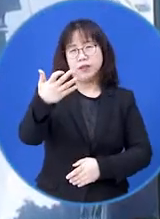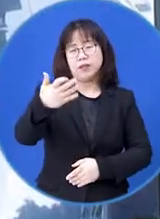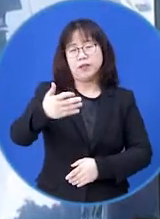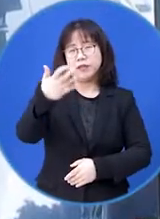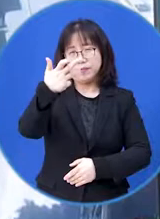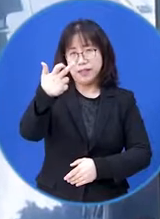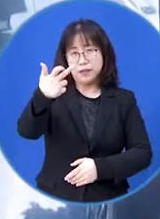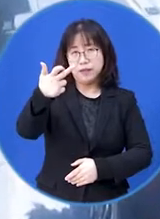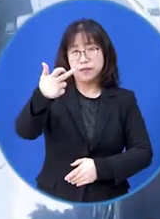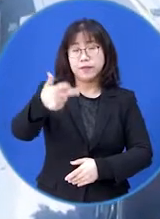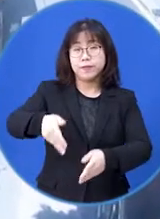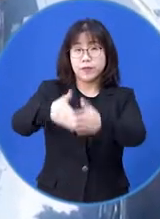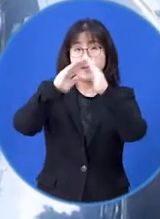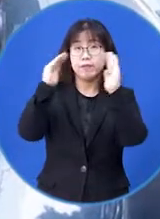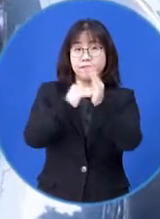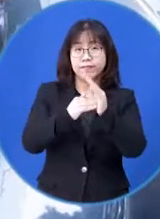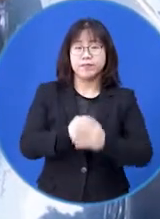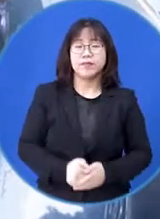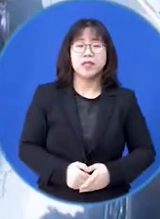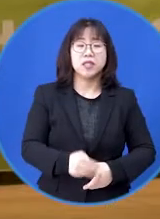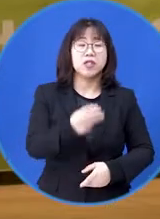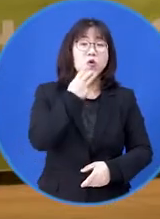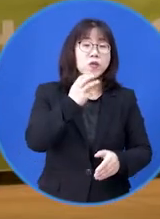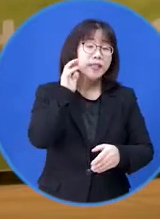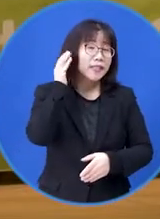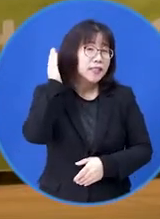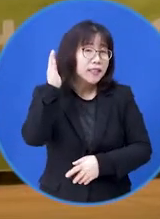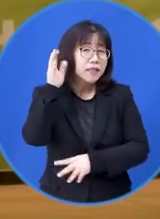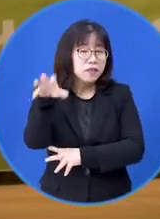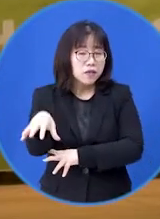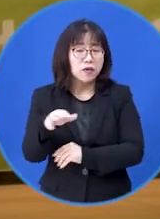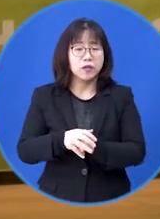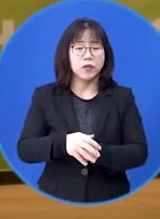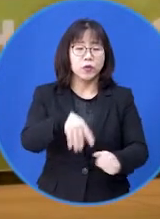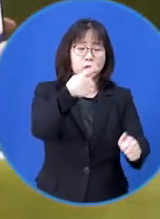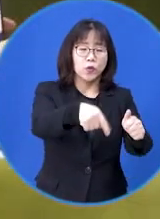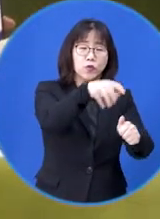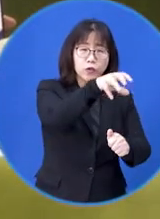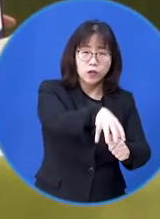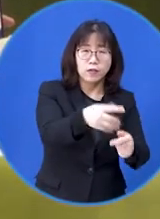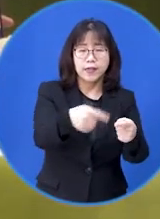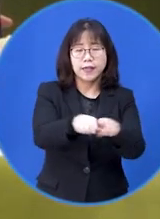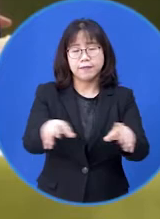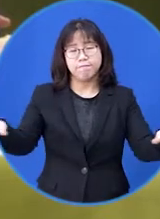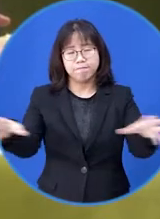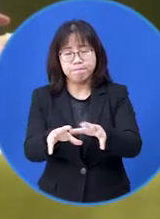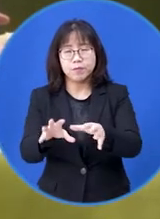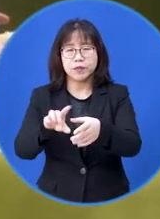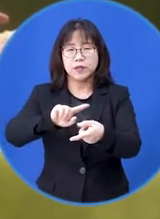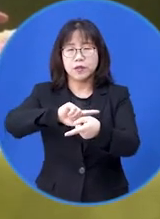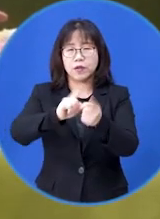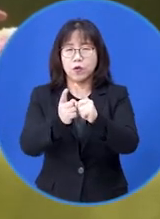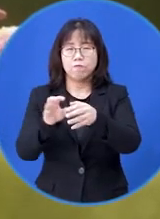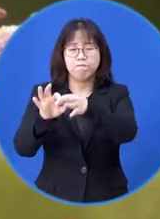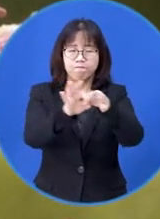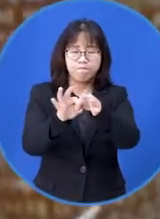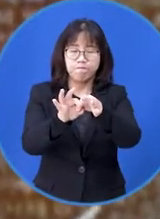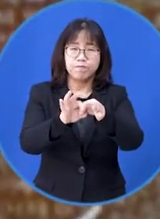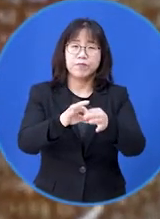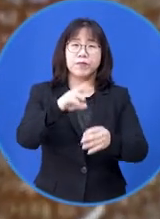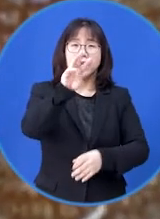구축했습니다. 강서구는 서울시청, 서울교육청과 MOU를 체결하고 사업비 200억 원을